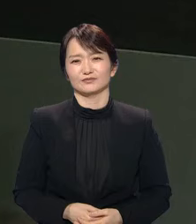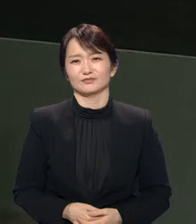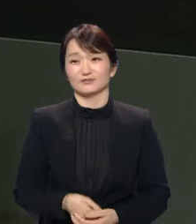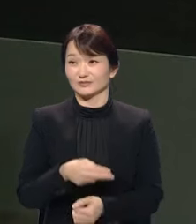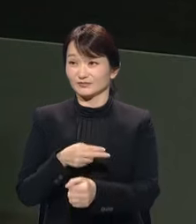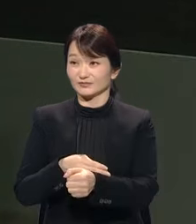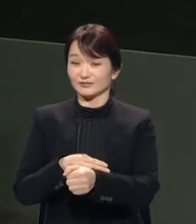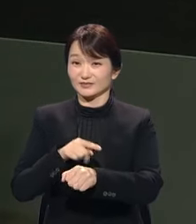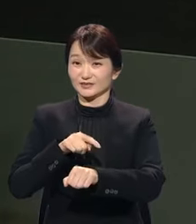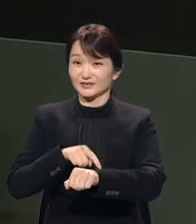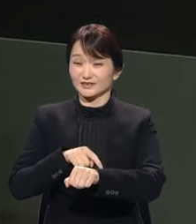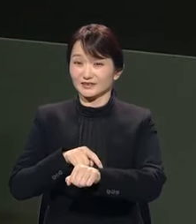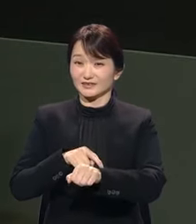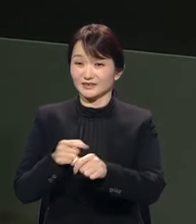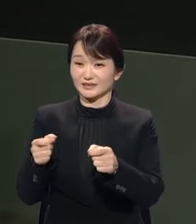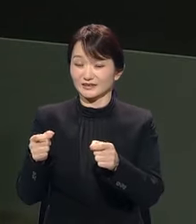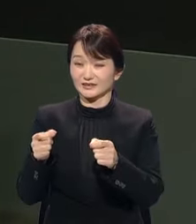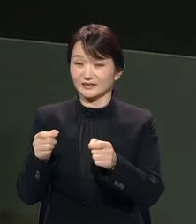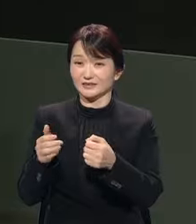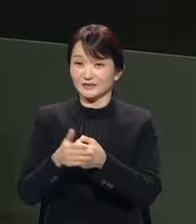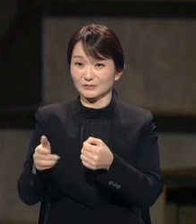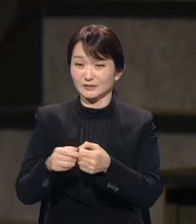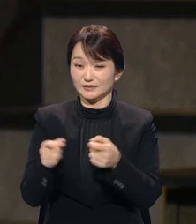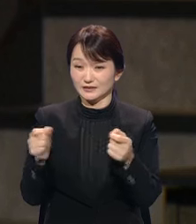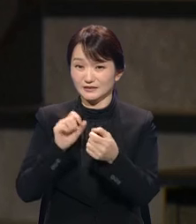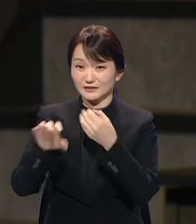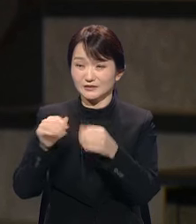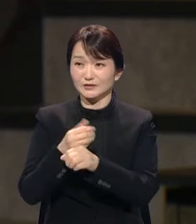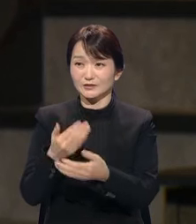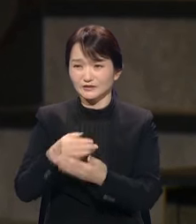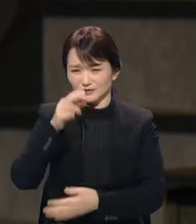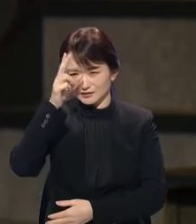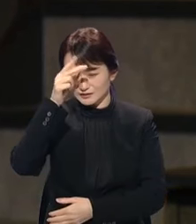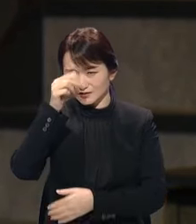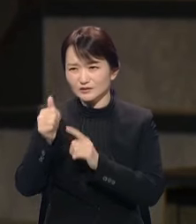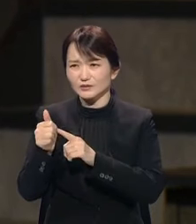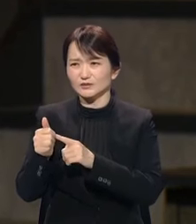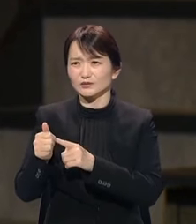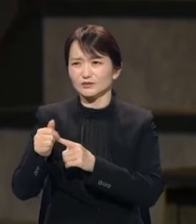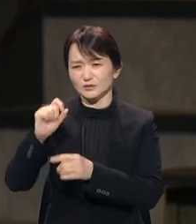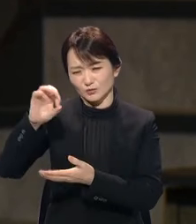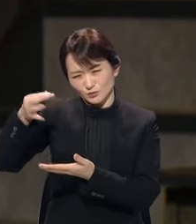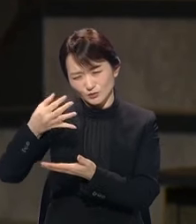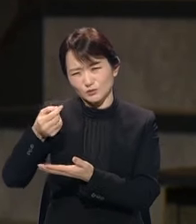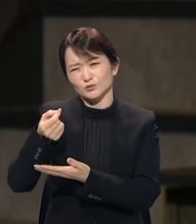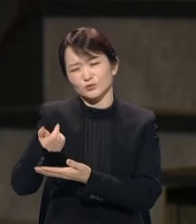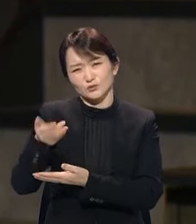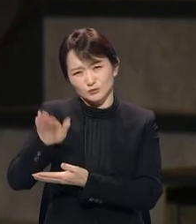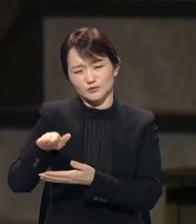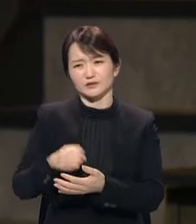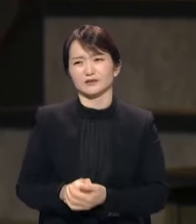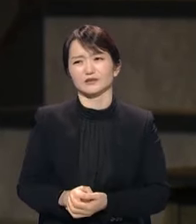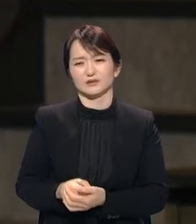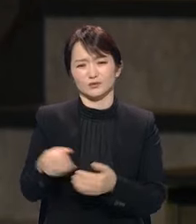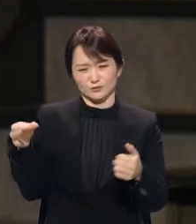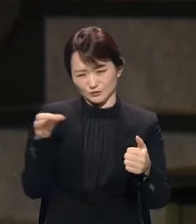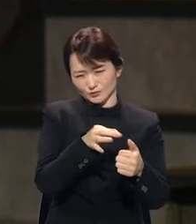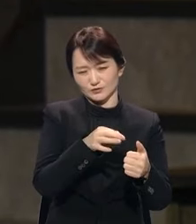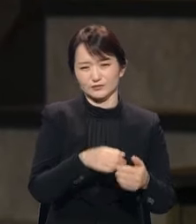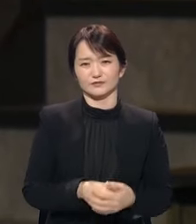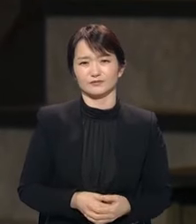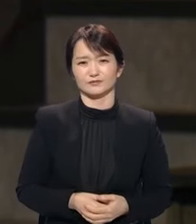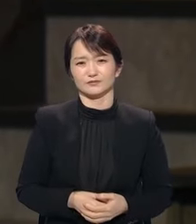지금 시간 관계상 짧게 그 경찰 공무원분들 얼마나 박봉이세요. 근데도 그냥 너무 귀여우니까. 그러니까 이제 저렇게